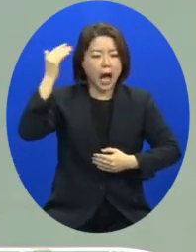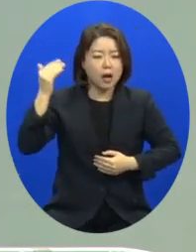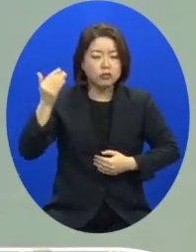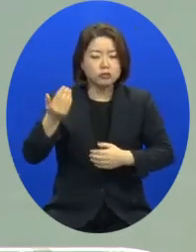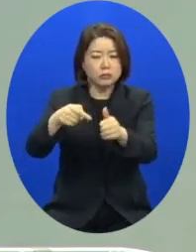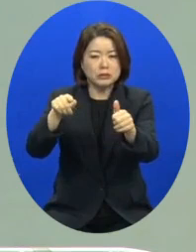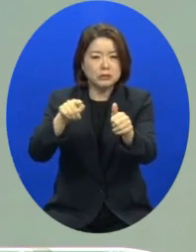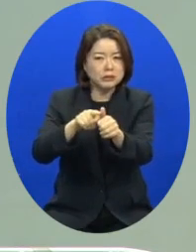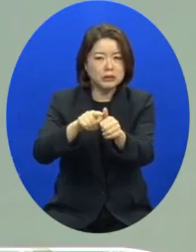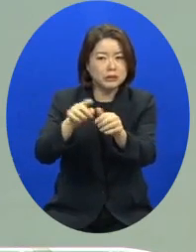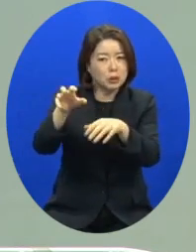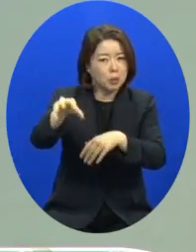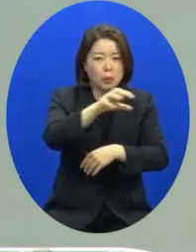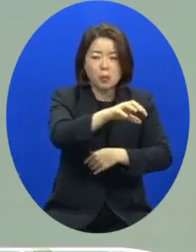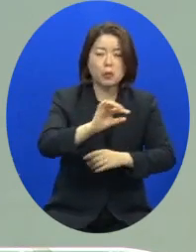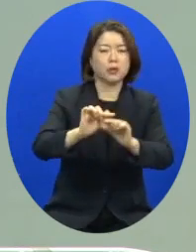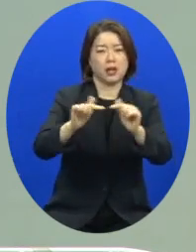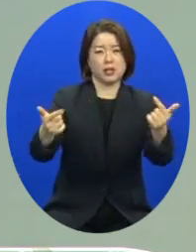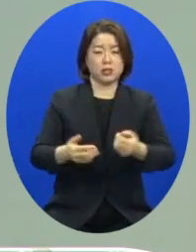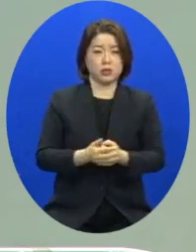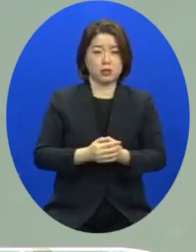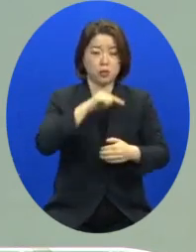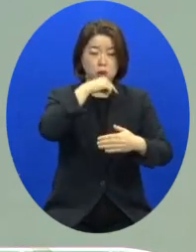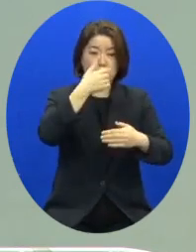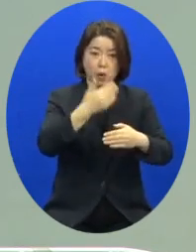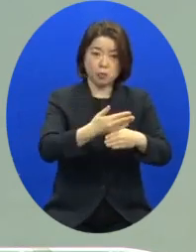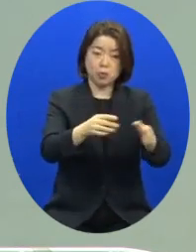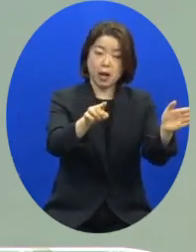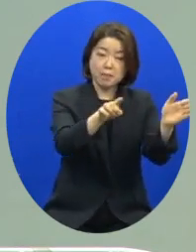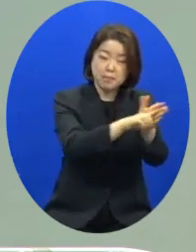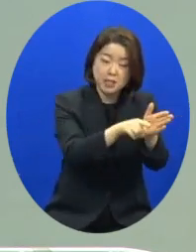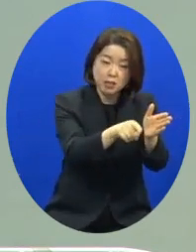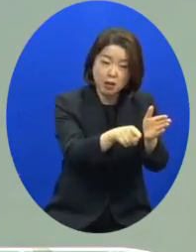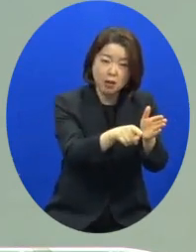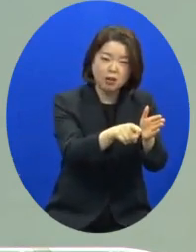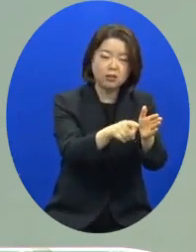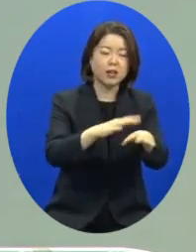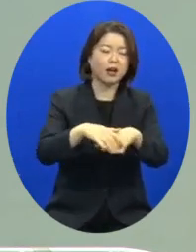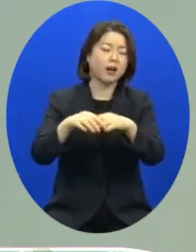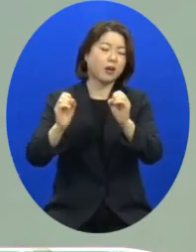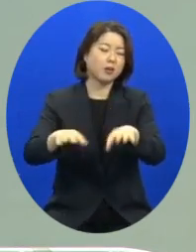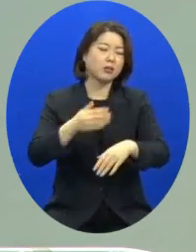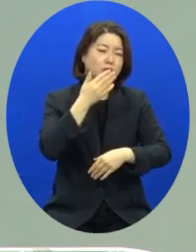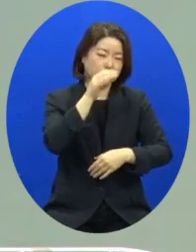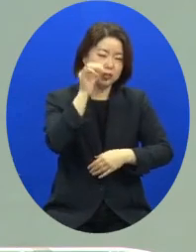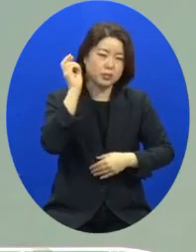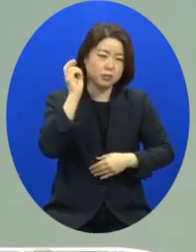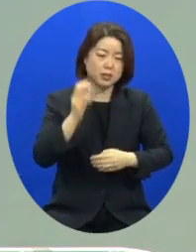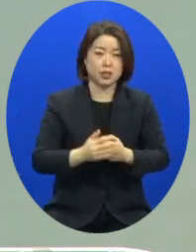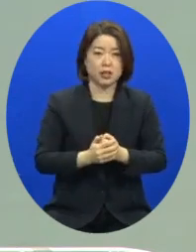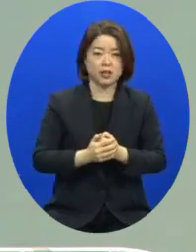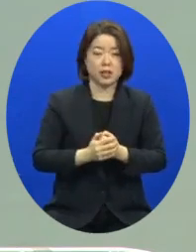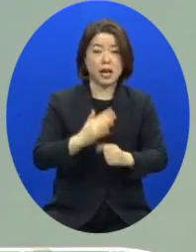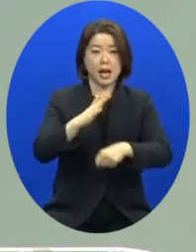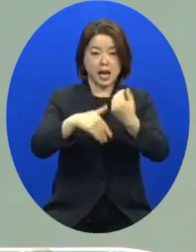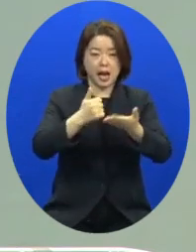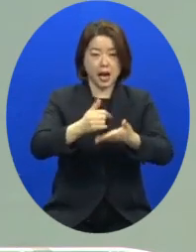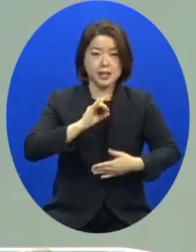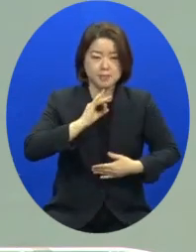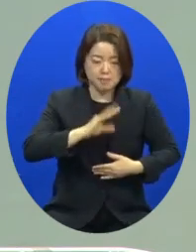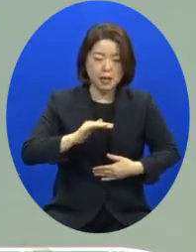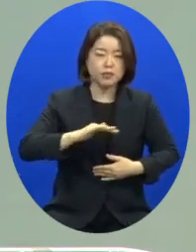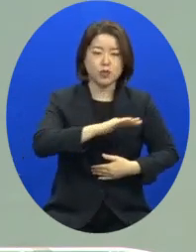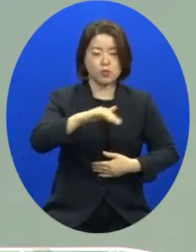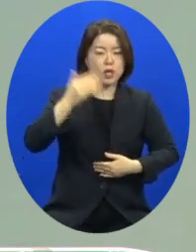못합니다. 북한을 믿는 것도 다 허상입니다. 하나님만이 우리나라를 지키실